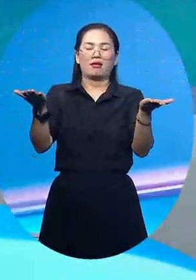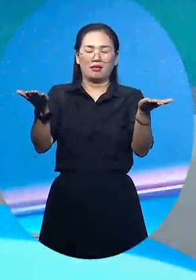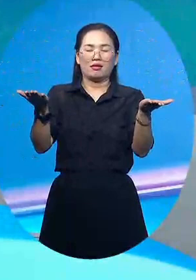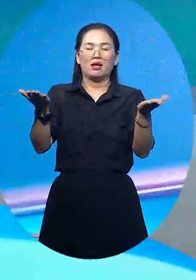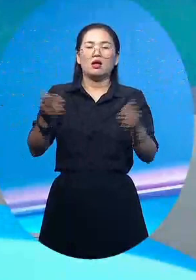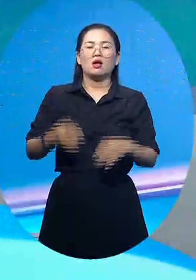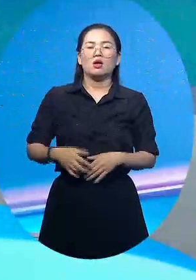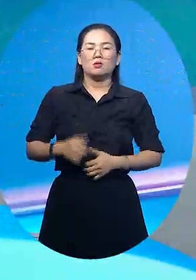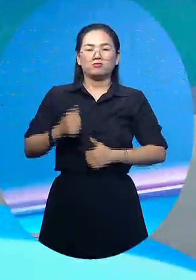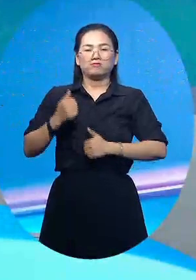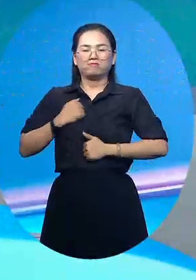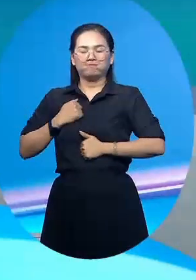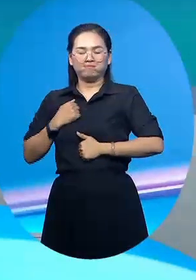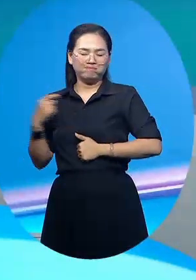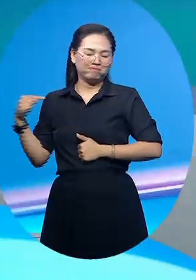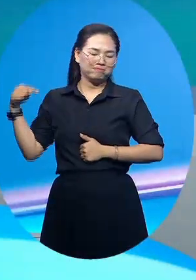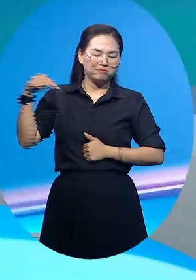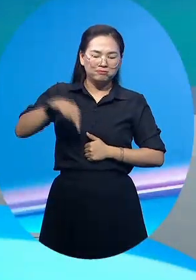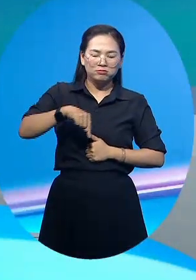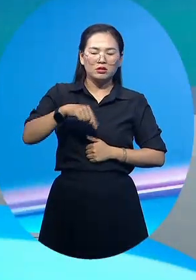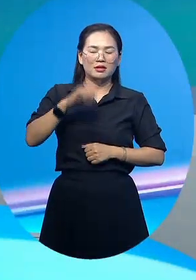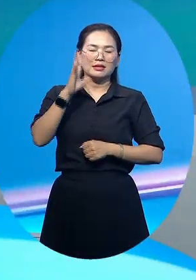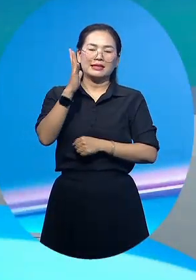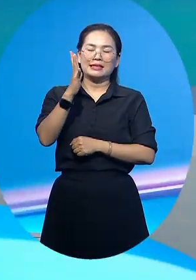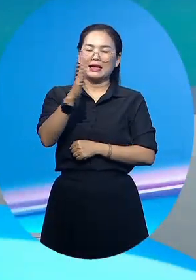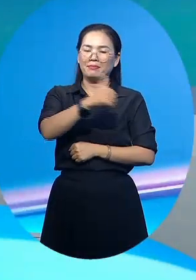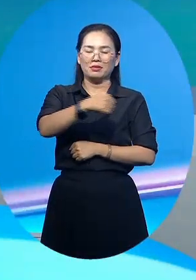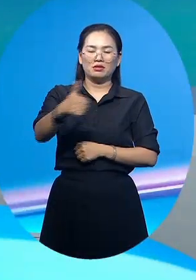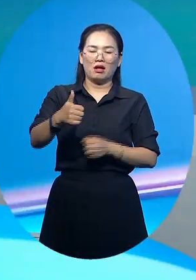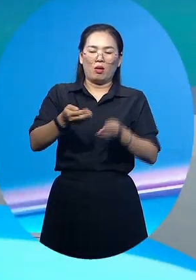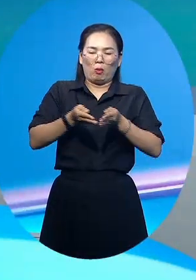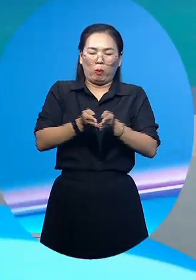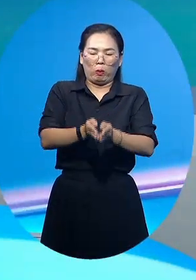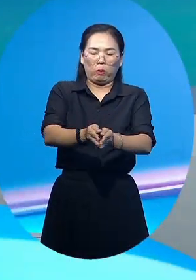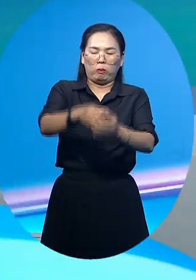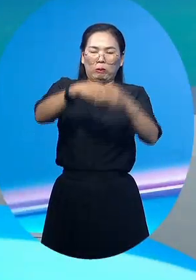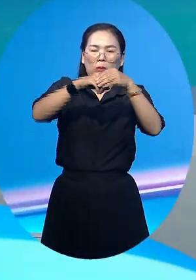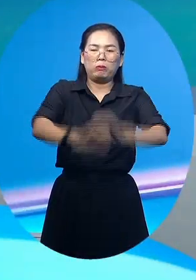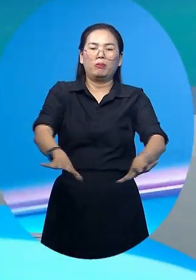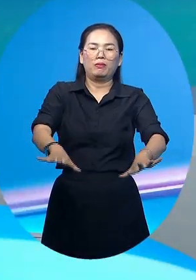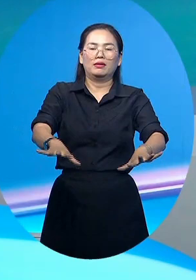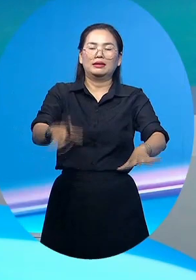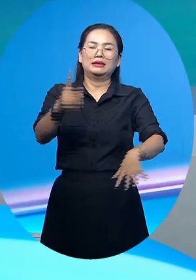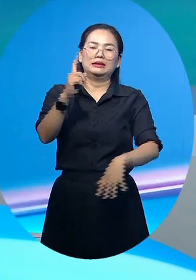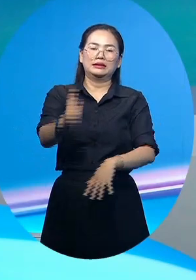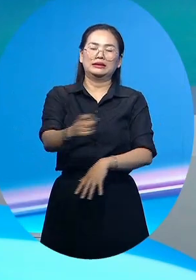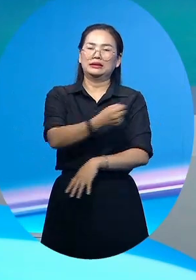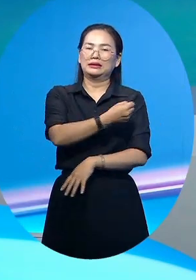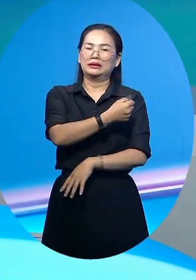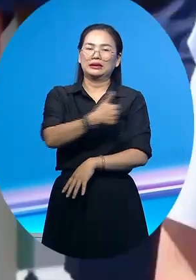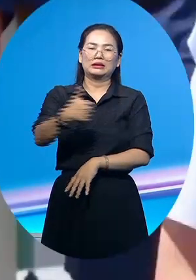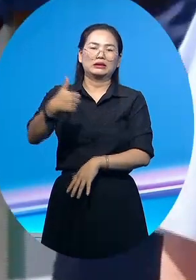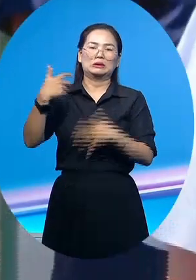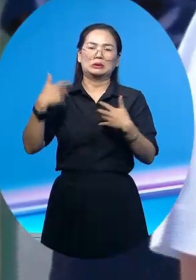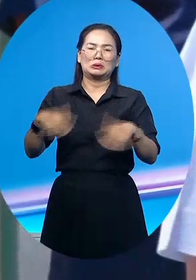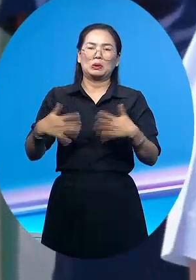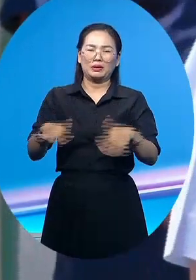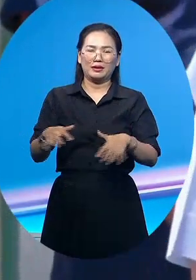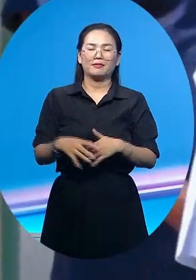lực lượng tuần Duyên Mỹ Thông báo cả năm người trên chiếc tàu này đã thiệt mạng trong một vụ nổ thảm khốc